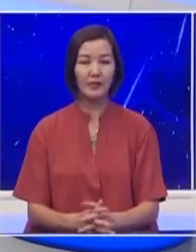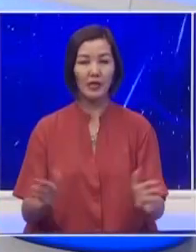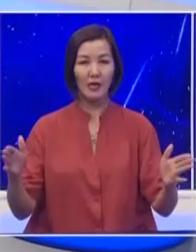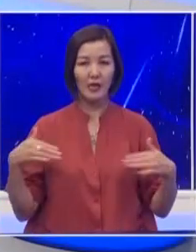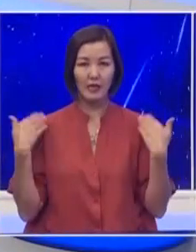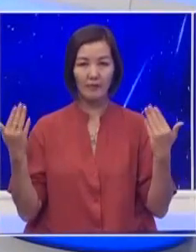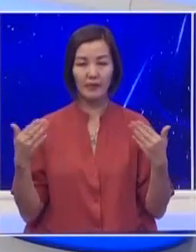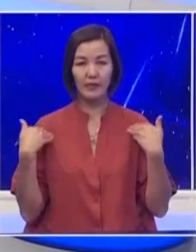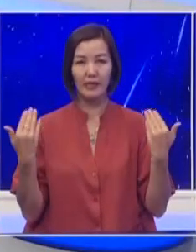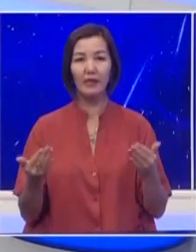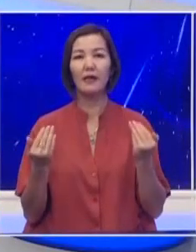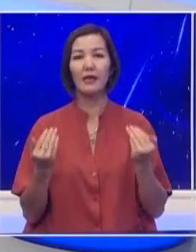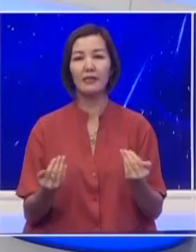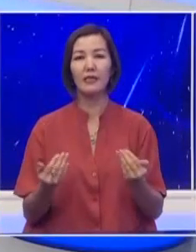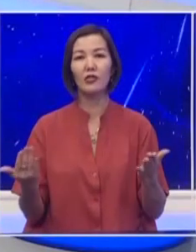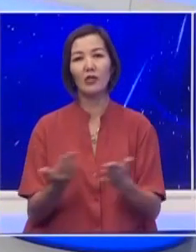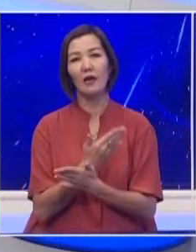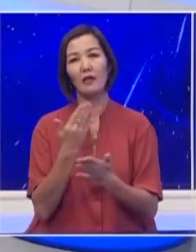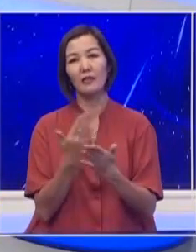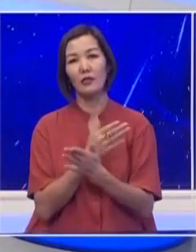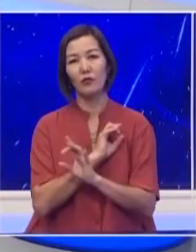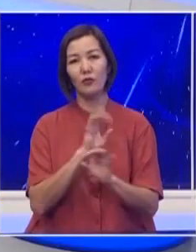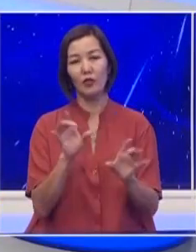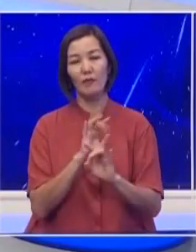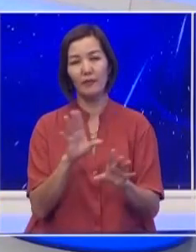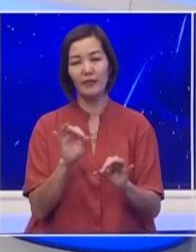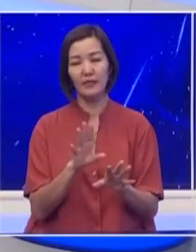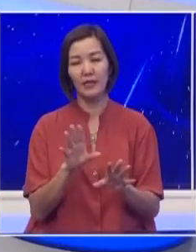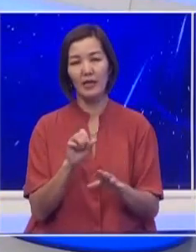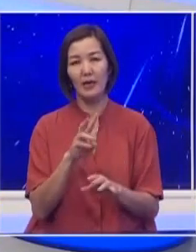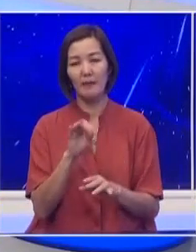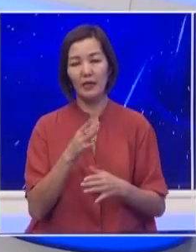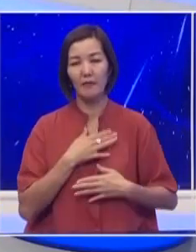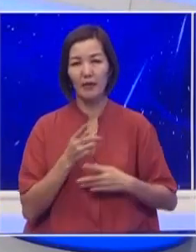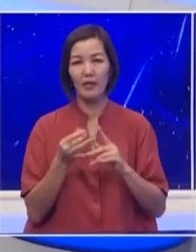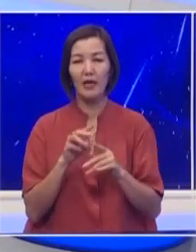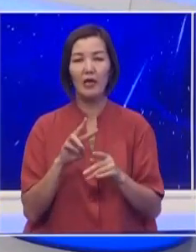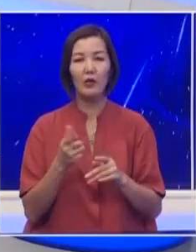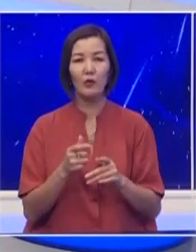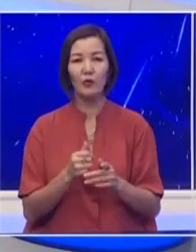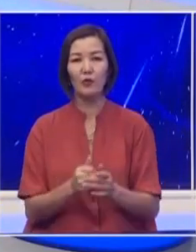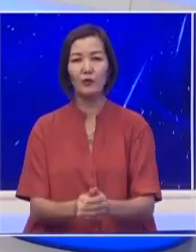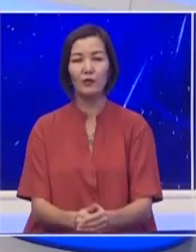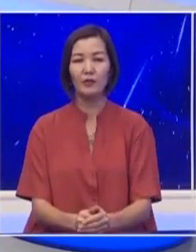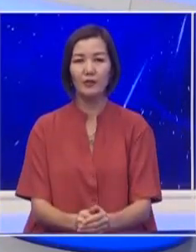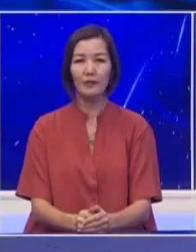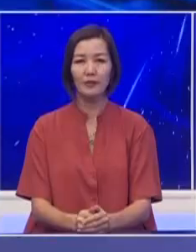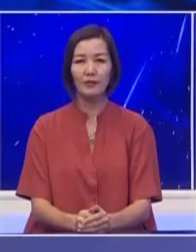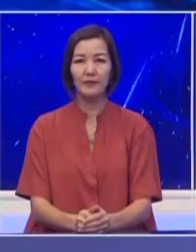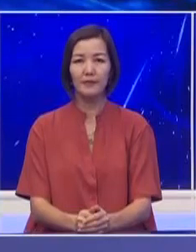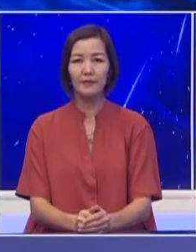Армыстар қадырменді көрімен жетсу арнасының тікелей эфирінде жаңалықтар студияда мен Ақұдай берген сұрды аудармада Айгүл Жұмашқызы.